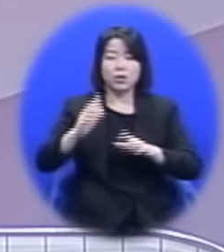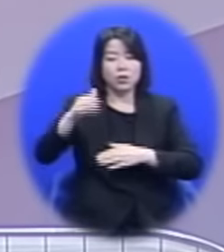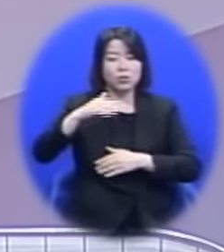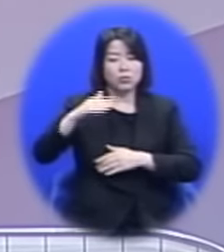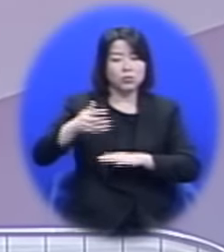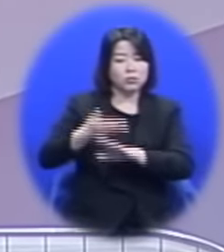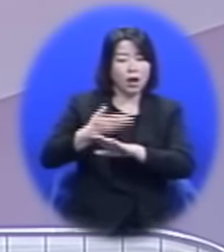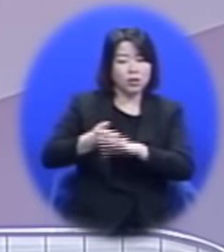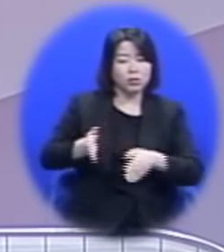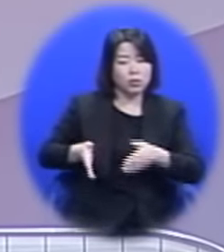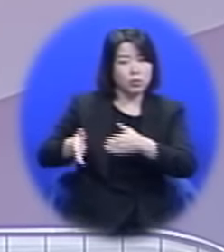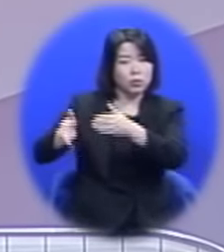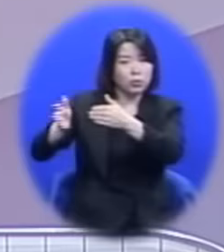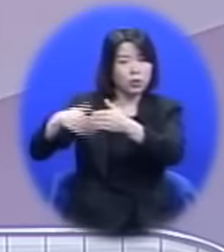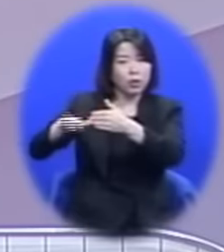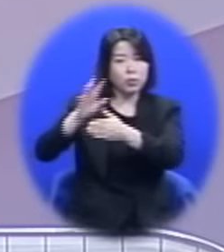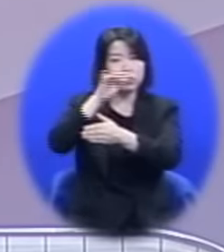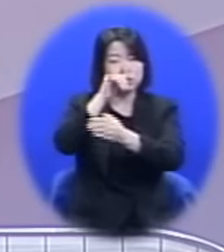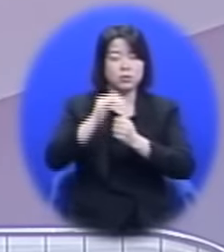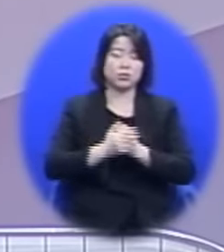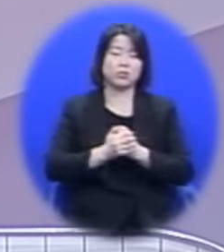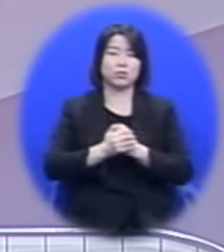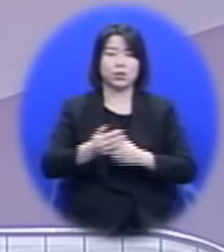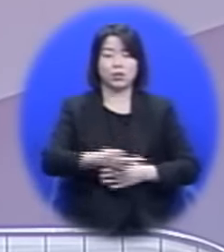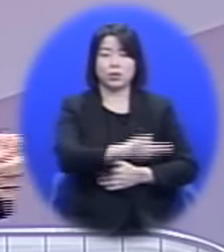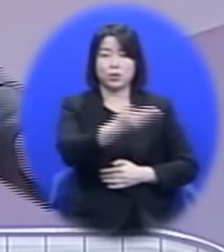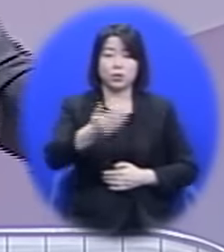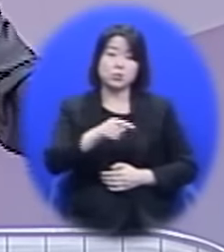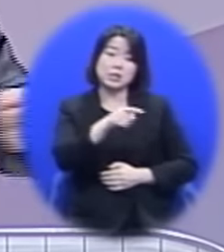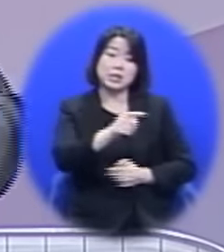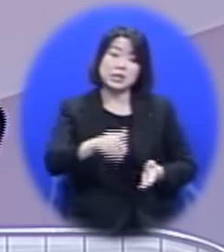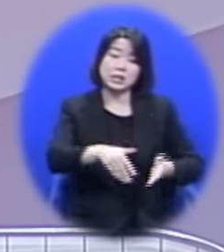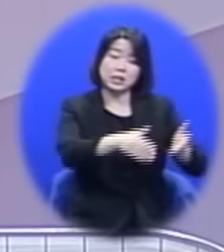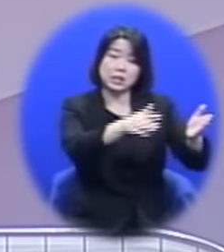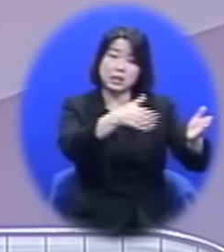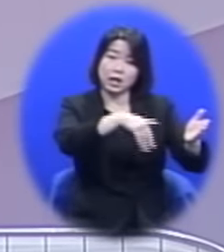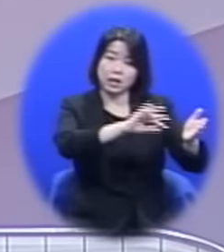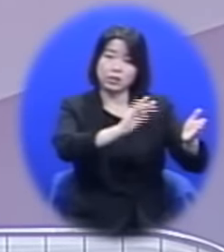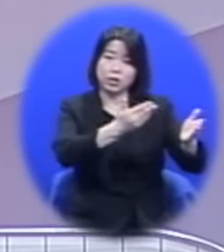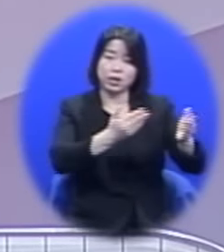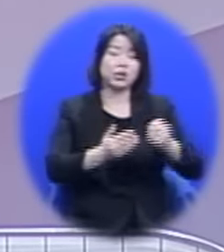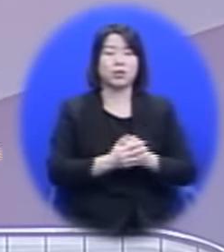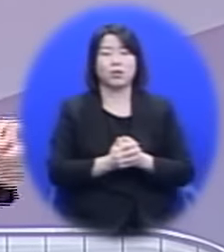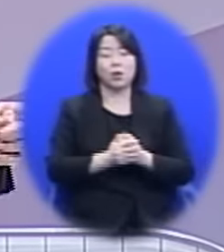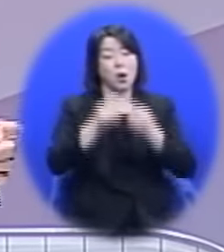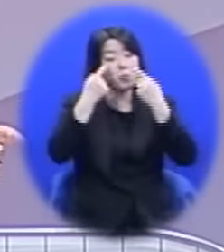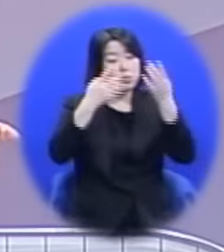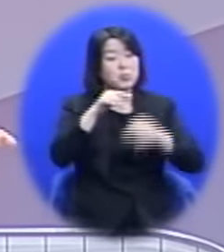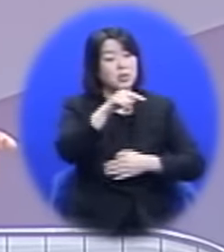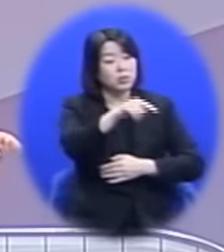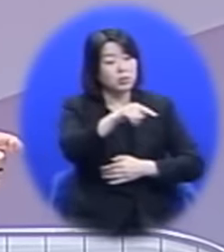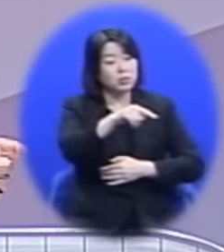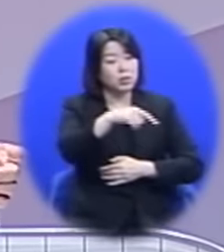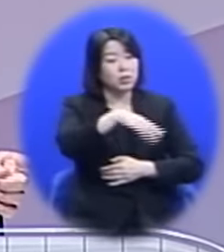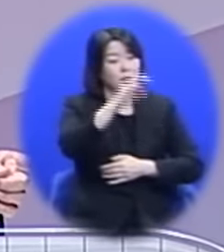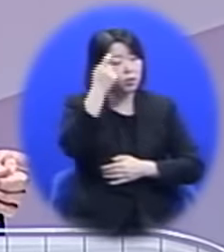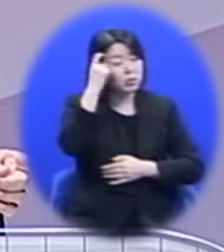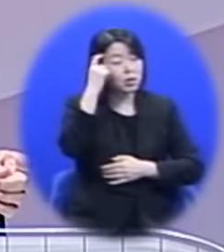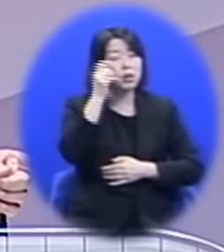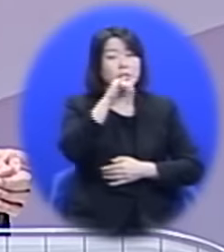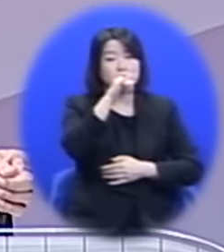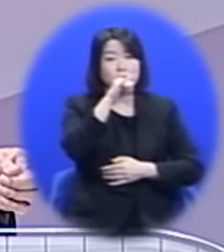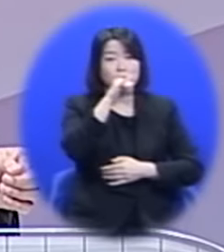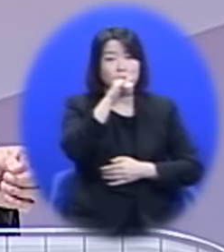쪽으로 살고 있습니다. 여러분, 내가 이 길을 가야 되는데, 분명히 그 길로 가야 된다고 생각하고